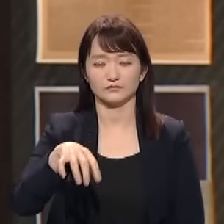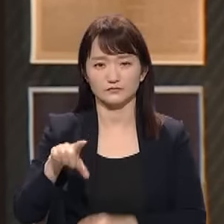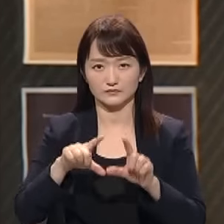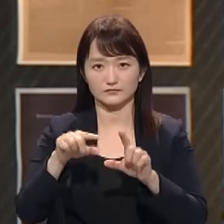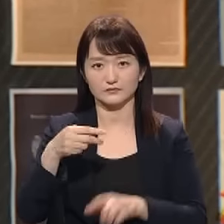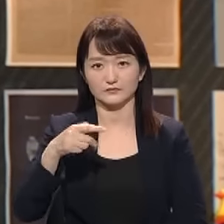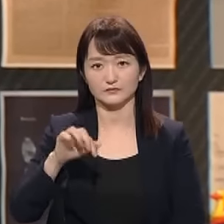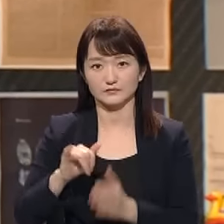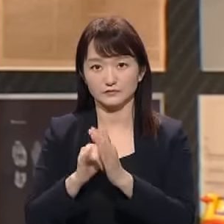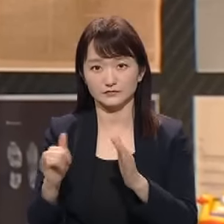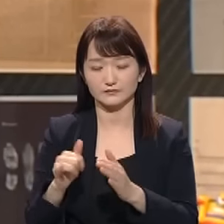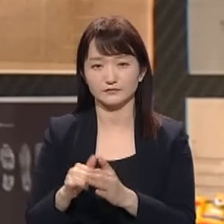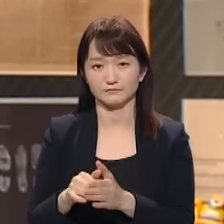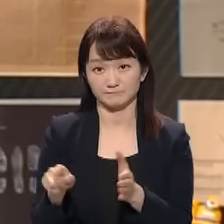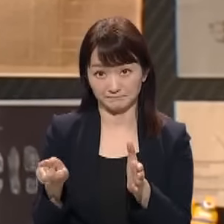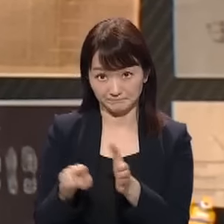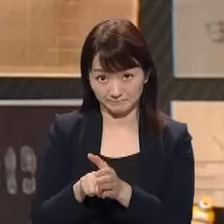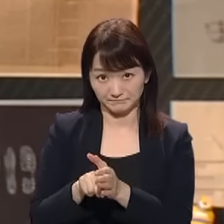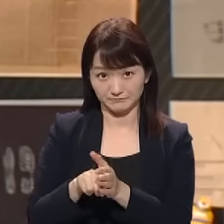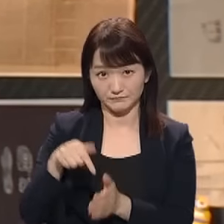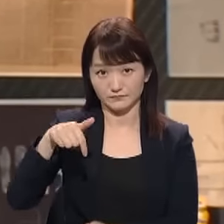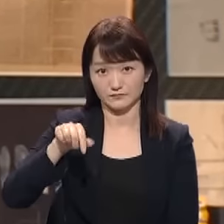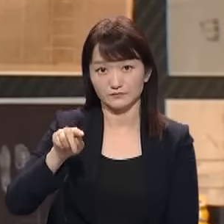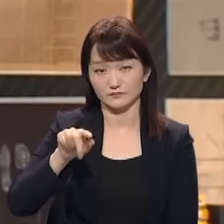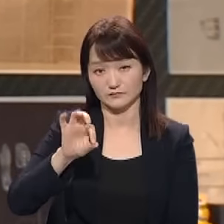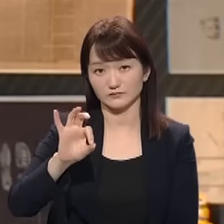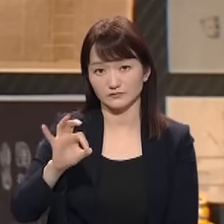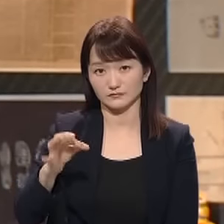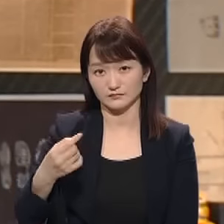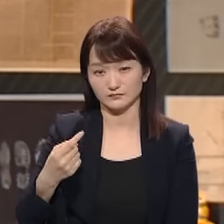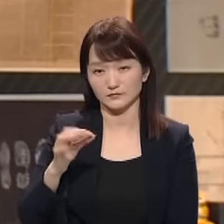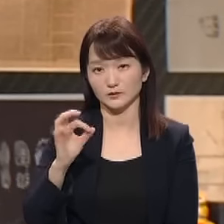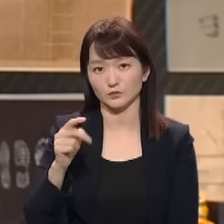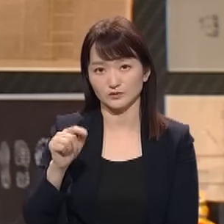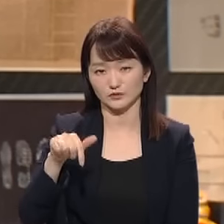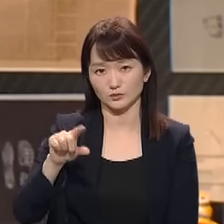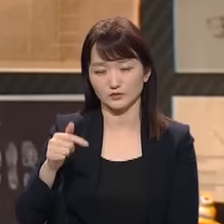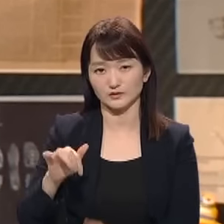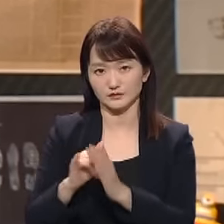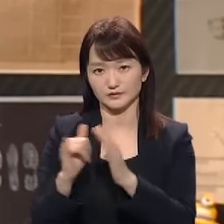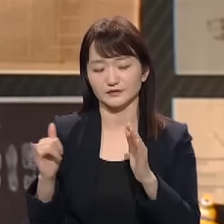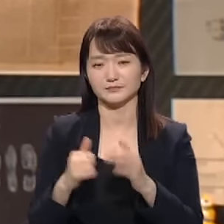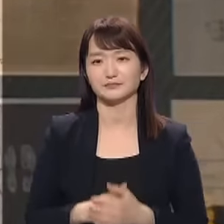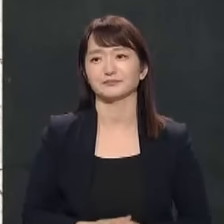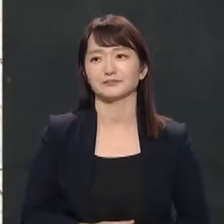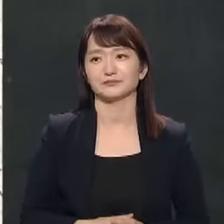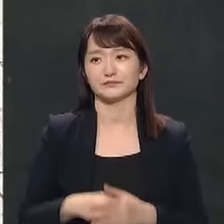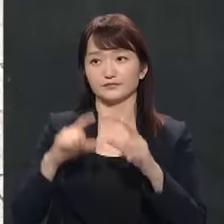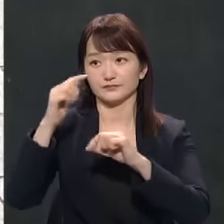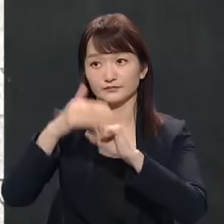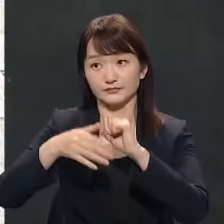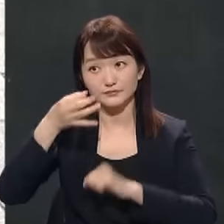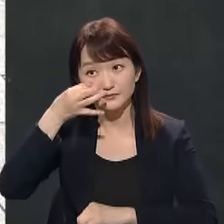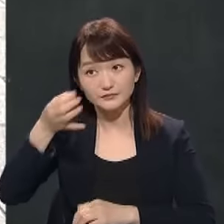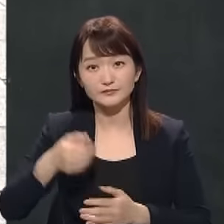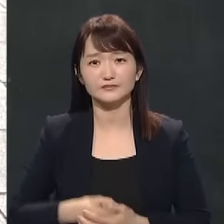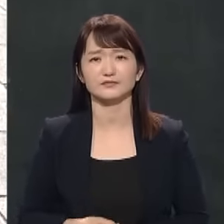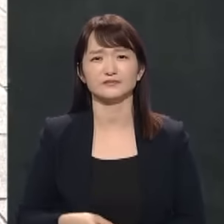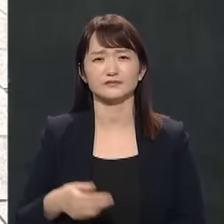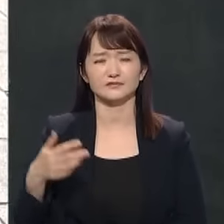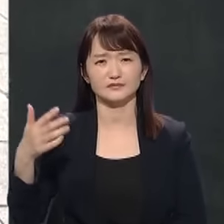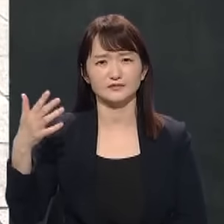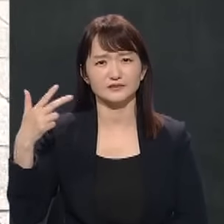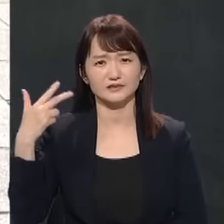사방가족입니다. 의리 하신 권성은 오성화 권여진 가족님. 자, 사진 보여주시죠. 지난 주말 야구장에서